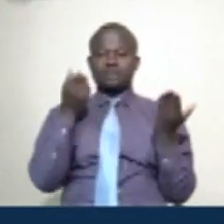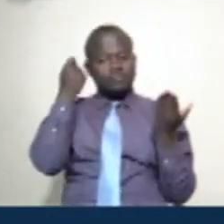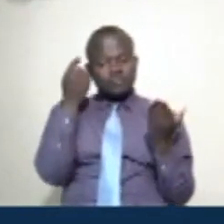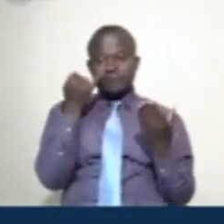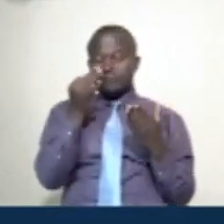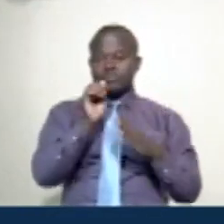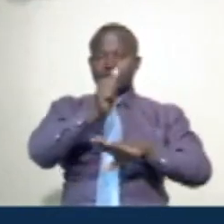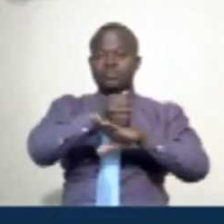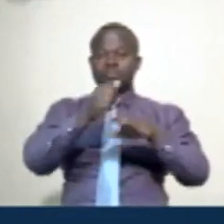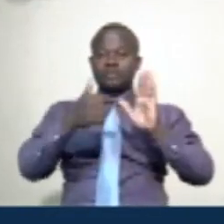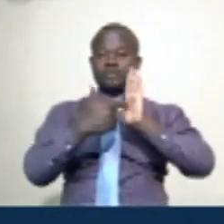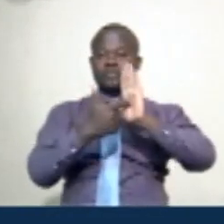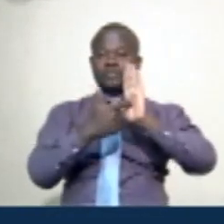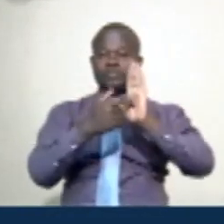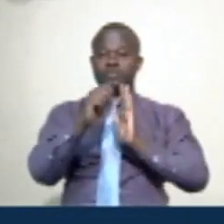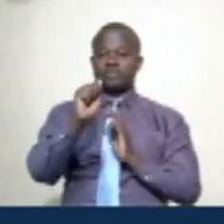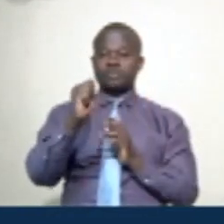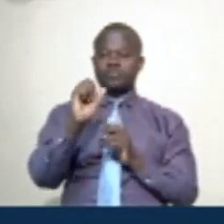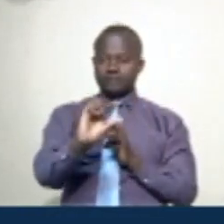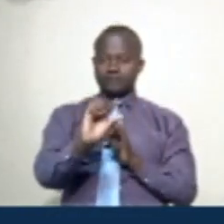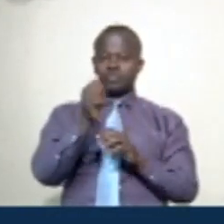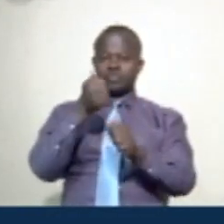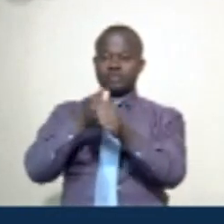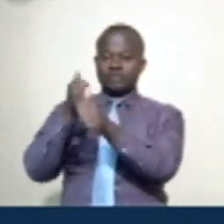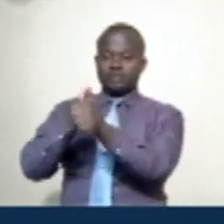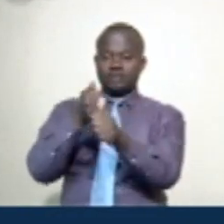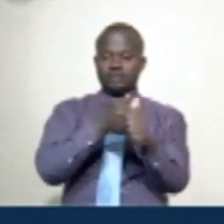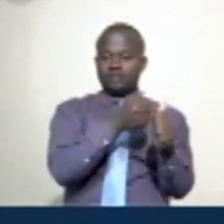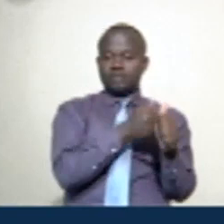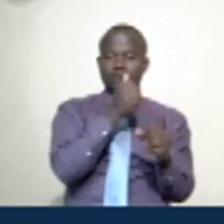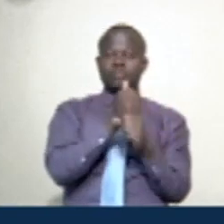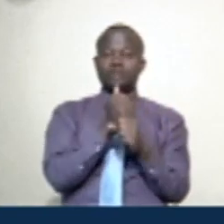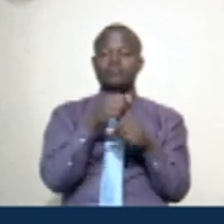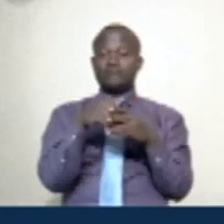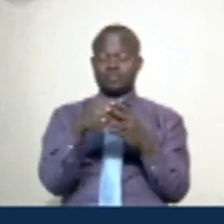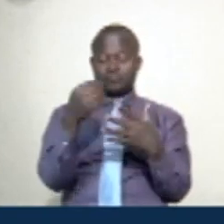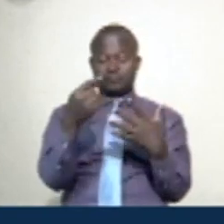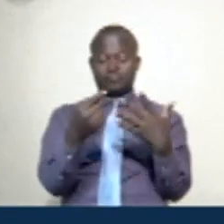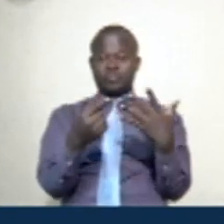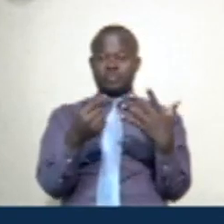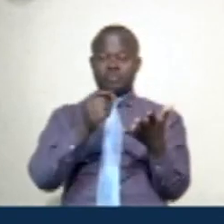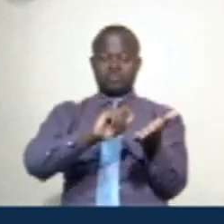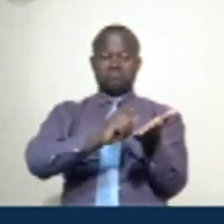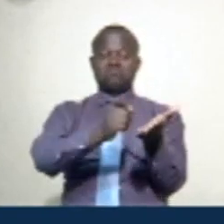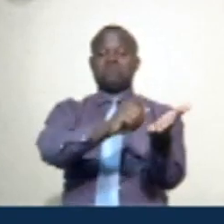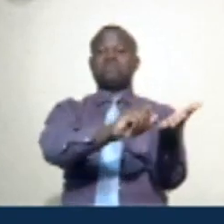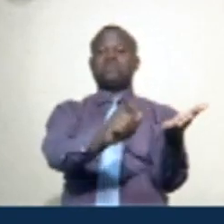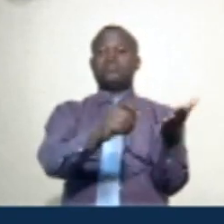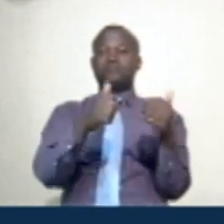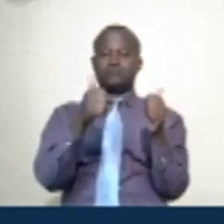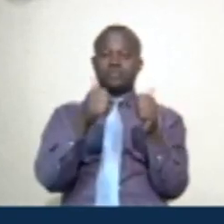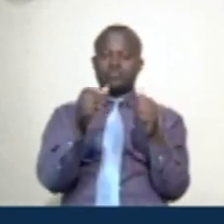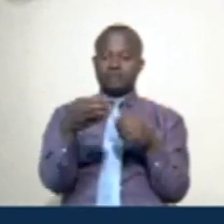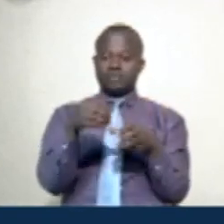ugiye gushyiraho akaranga ibyo bita tax kuri buri buye bikorwa manual navuga ngo umuntu company